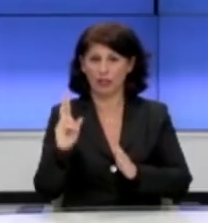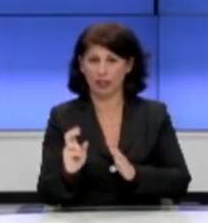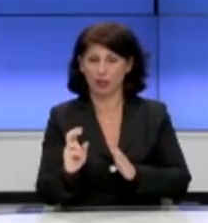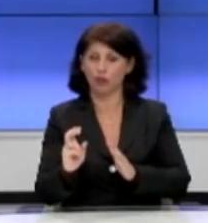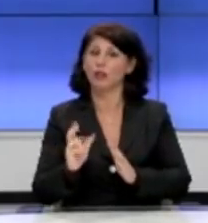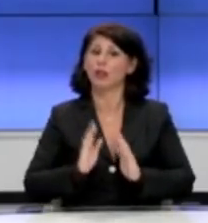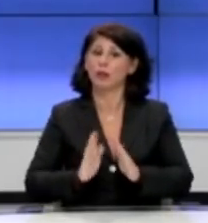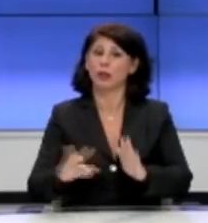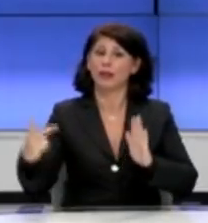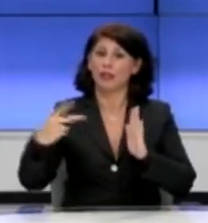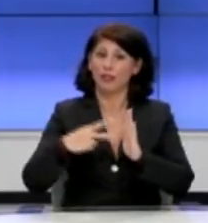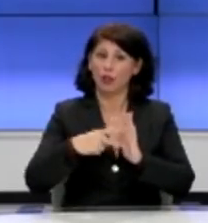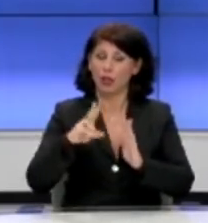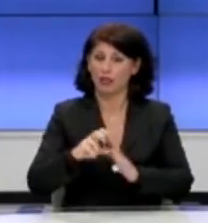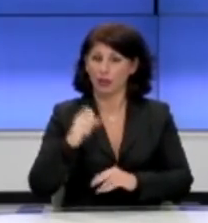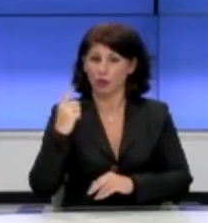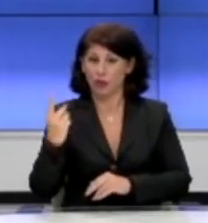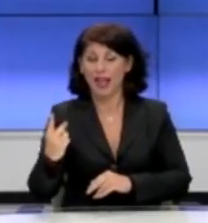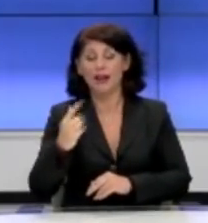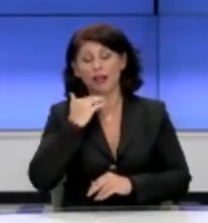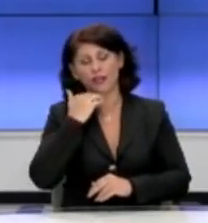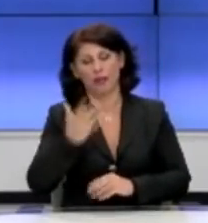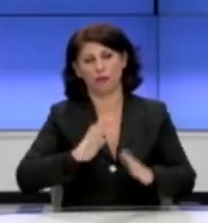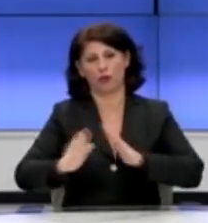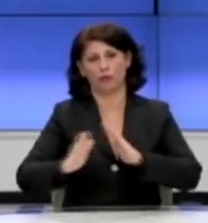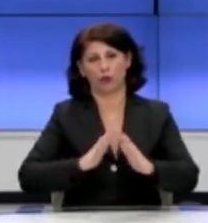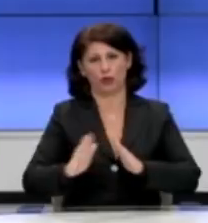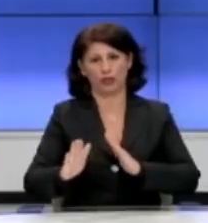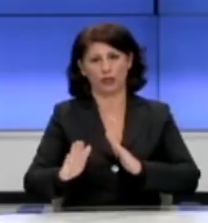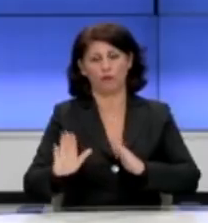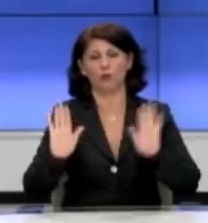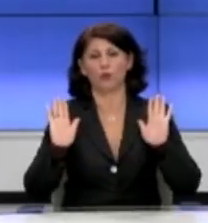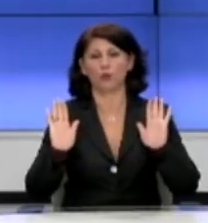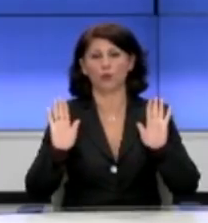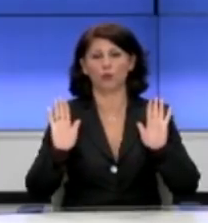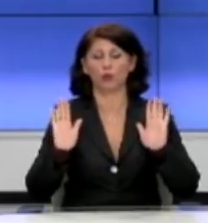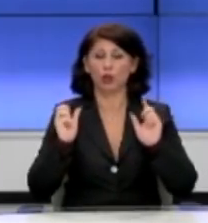και πάμε τώρα στο 2021 δεν μπορεί να προστατεύσει ούτε καν